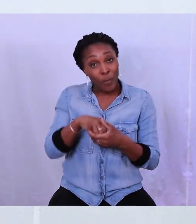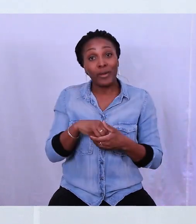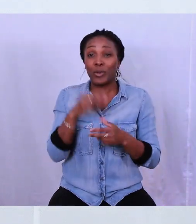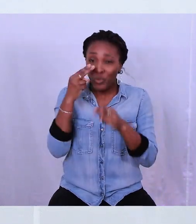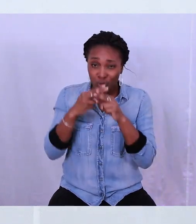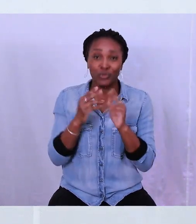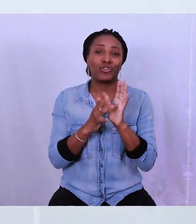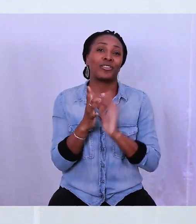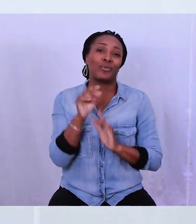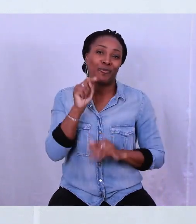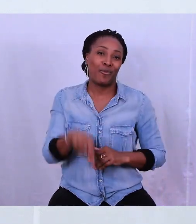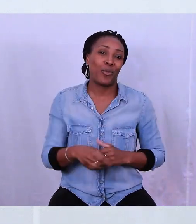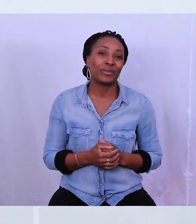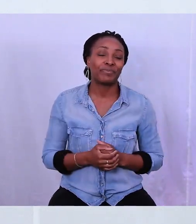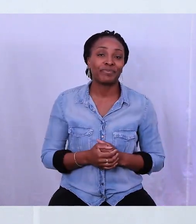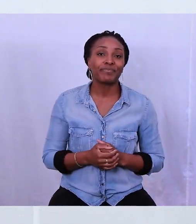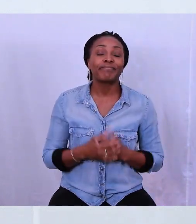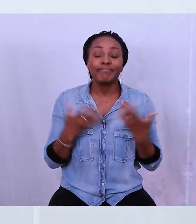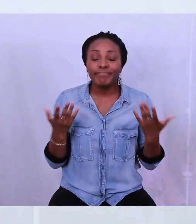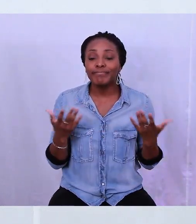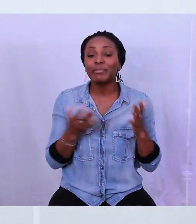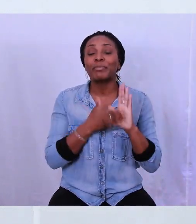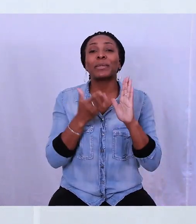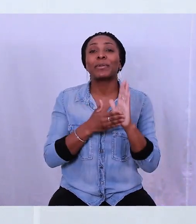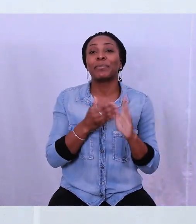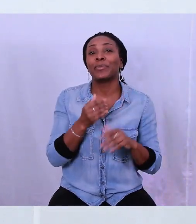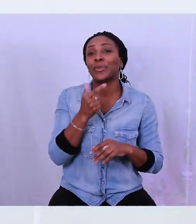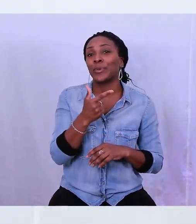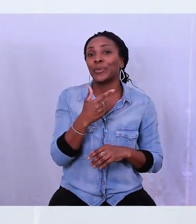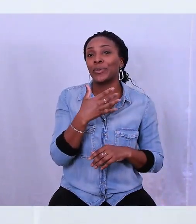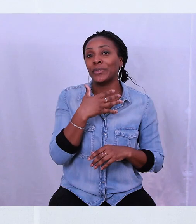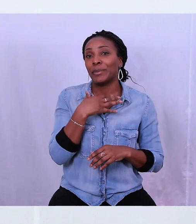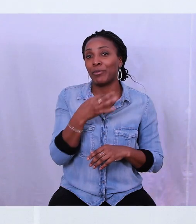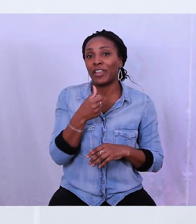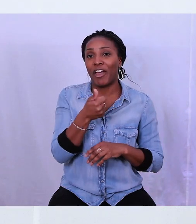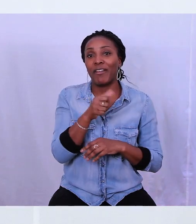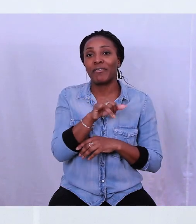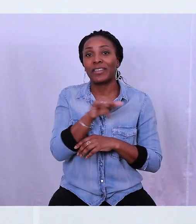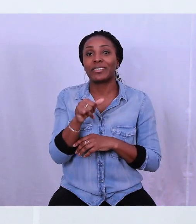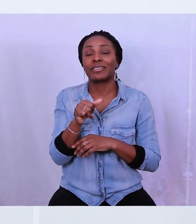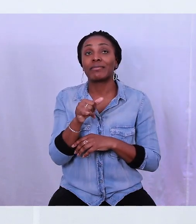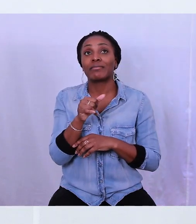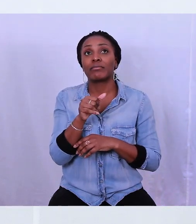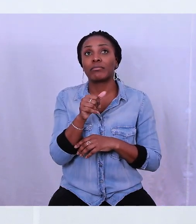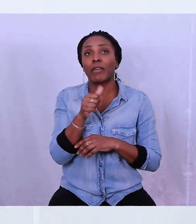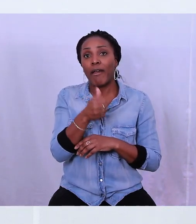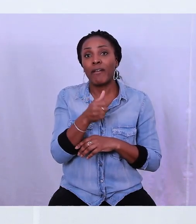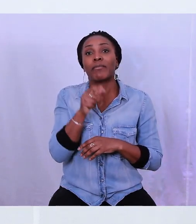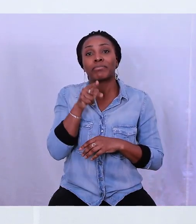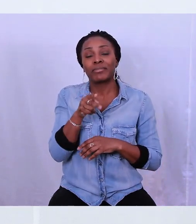Jésus. De Timothée 1,7, un verset qu'on le connaît bien, ce n'est pas un esprit de timidité que Dieu